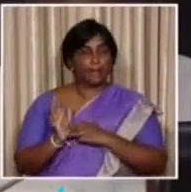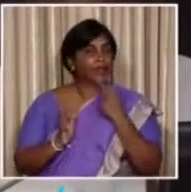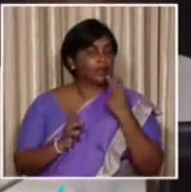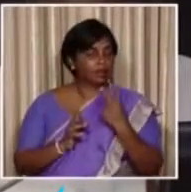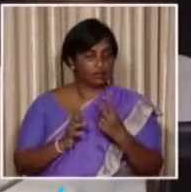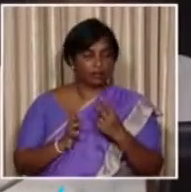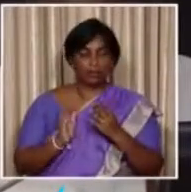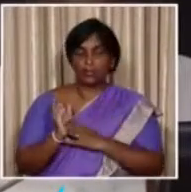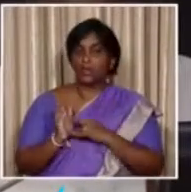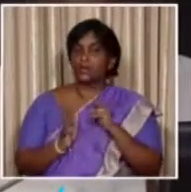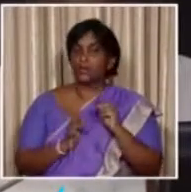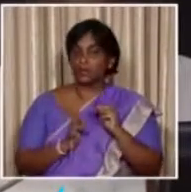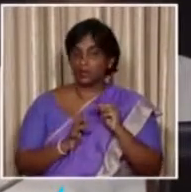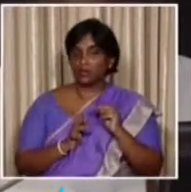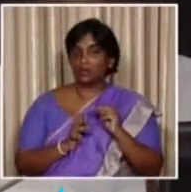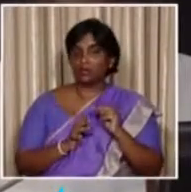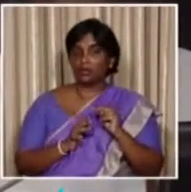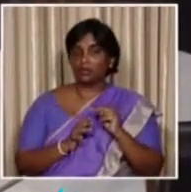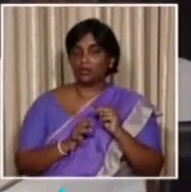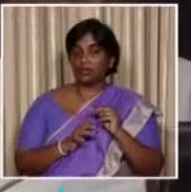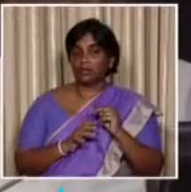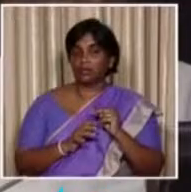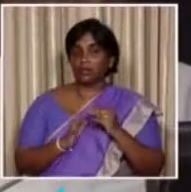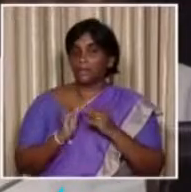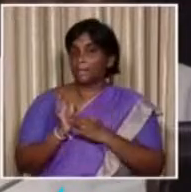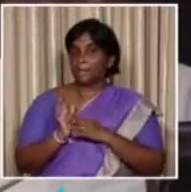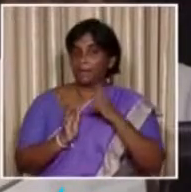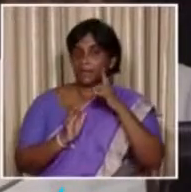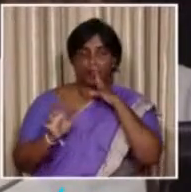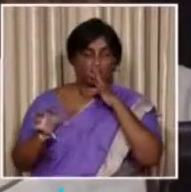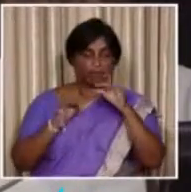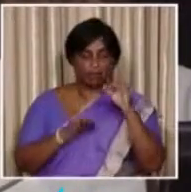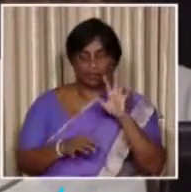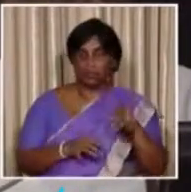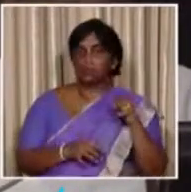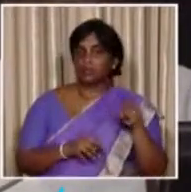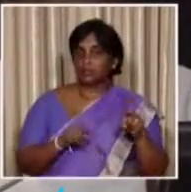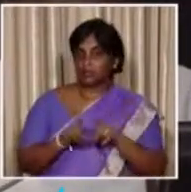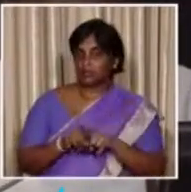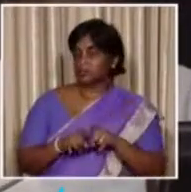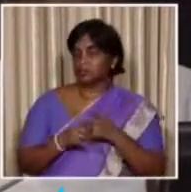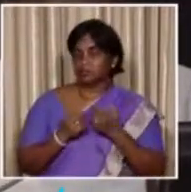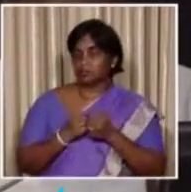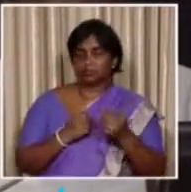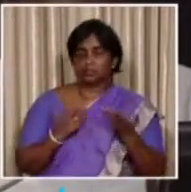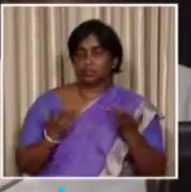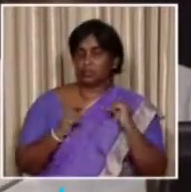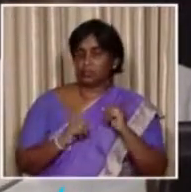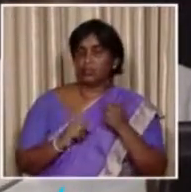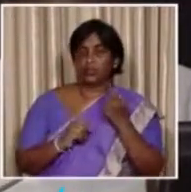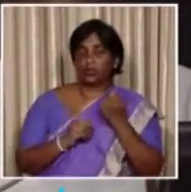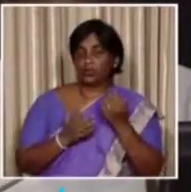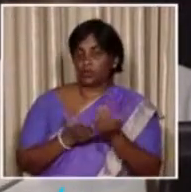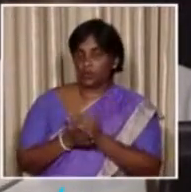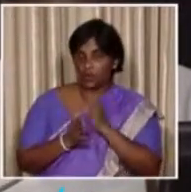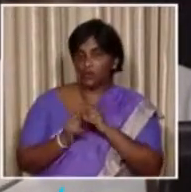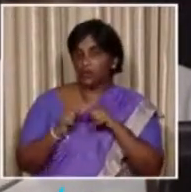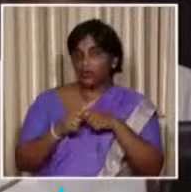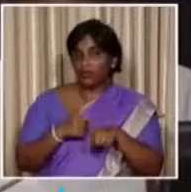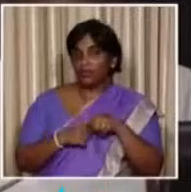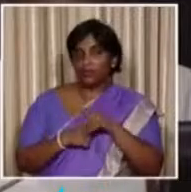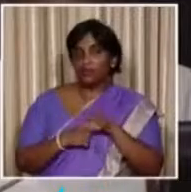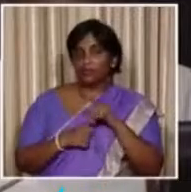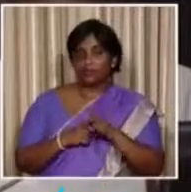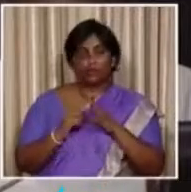2ක් මිලියන 20ක් මිලියනේ තාම මැනලා තියෙන්නේ. ඉතින් මේ විදිහට කොහොමද කරන්නේ? ඒකට මුදල් වියදම් කිරීම නෙවෙයි කරන්න